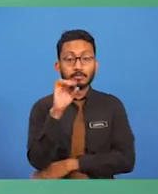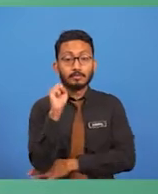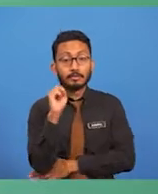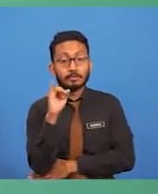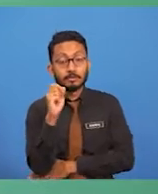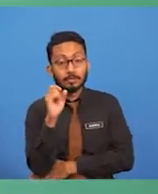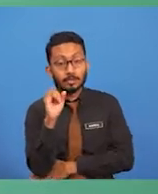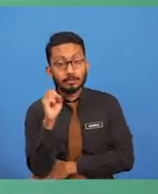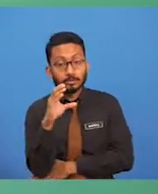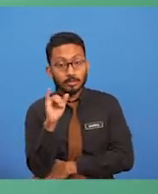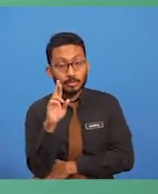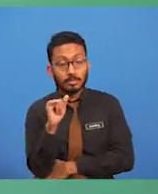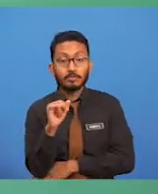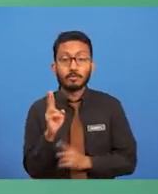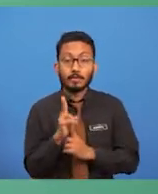korporat?